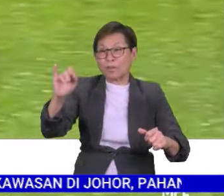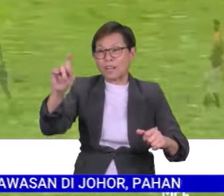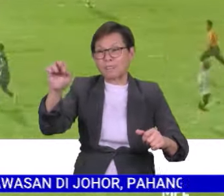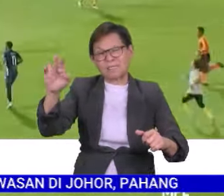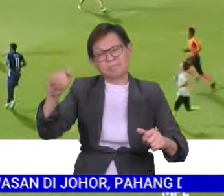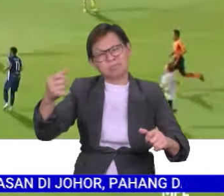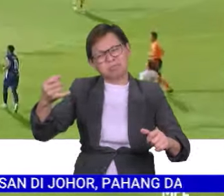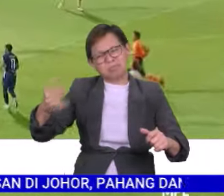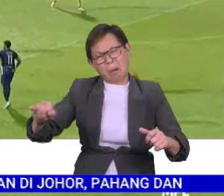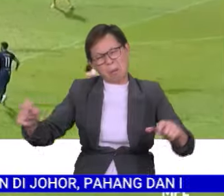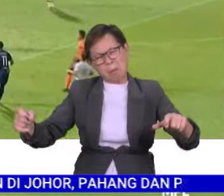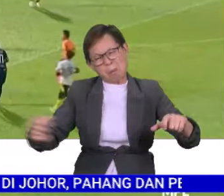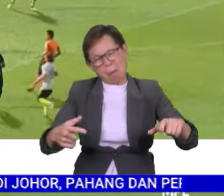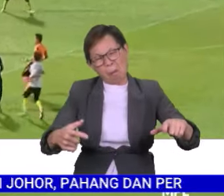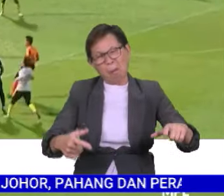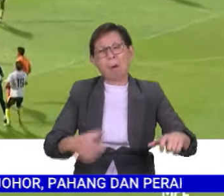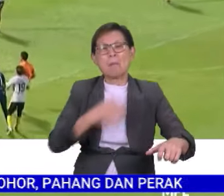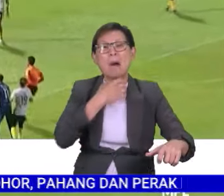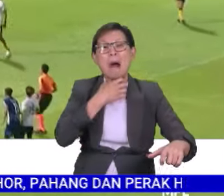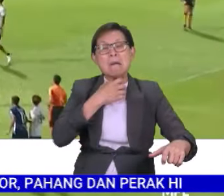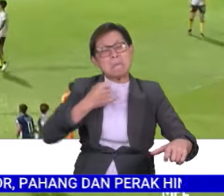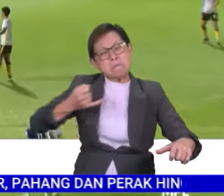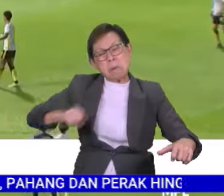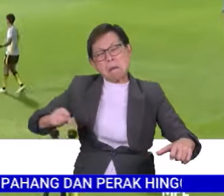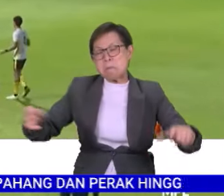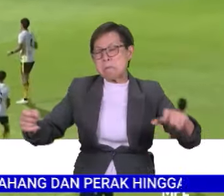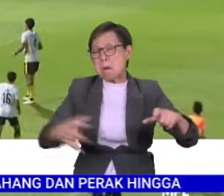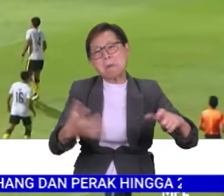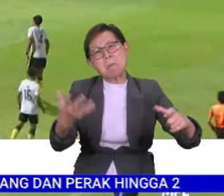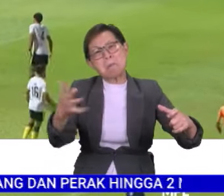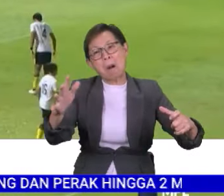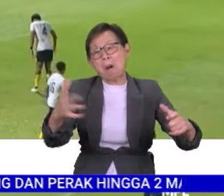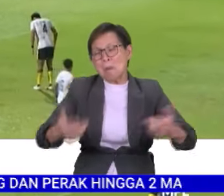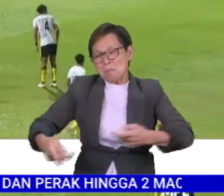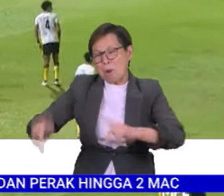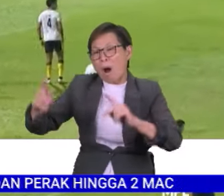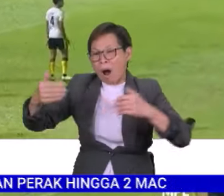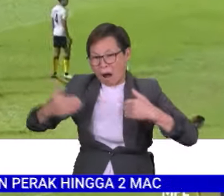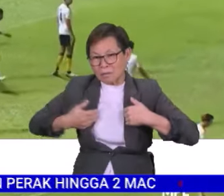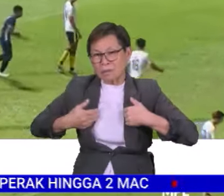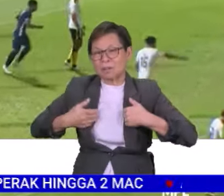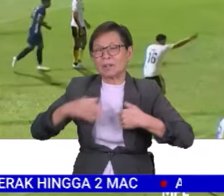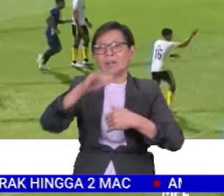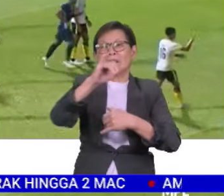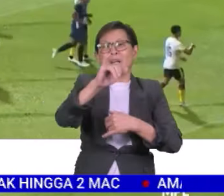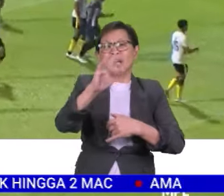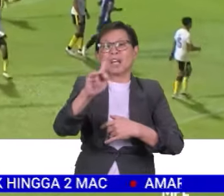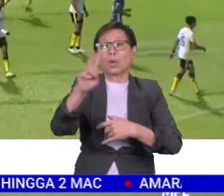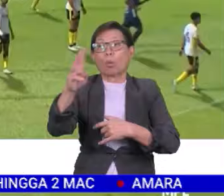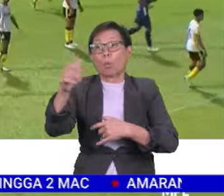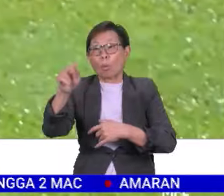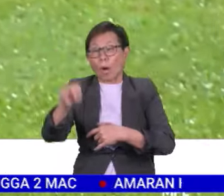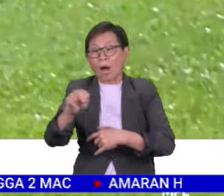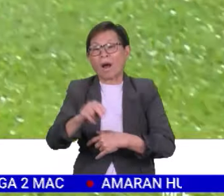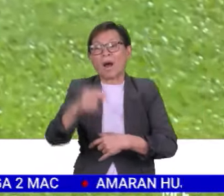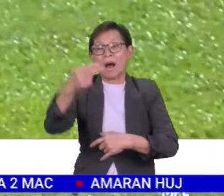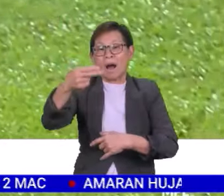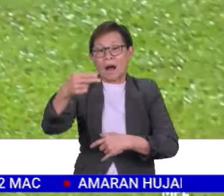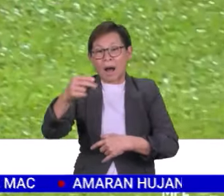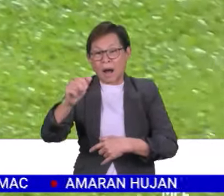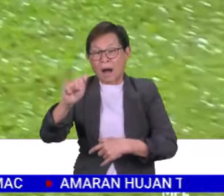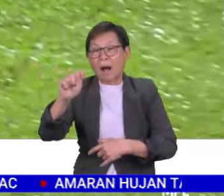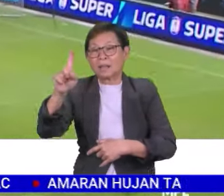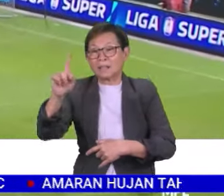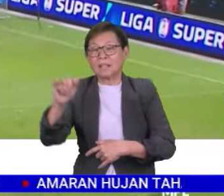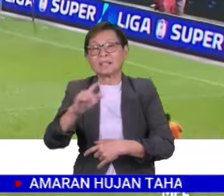gagal disempurnakan. Perak juga buntu untuk meledak gol biarpun peluang hadir menerusi Muhammad Ikhwan Hafizo, Hadi Fayyad Abdul Razak